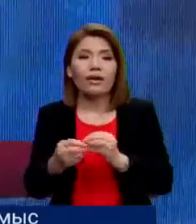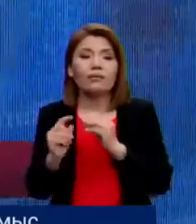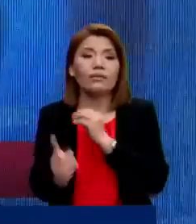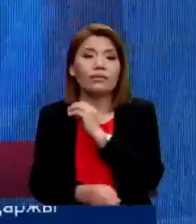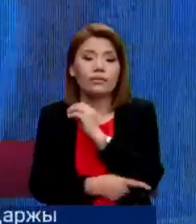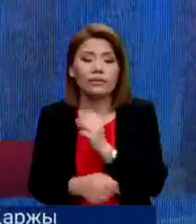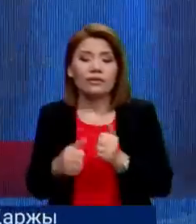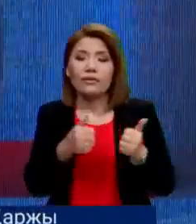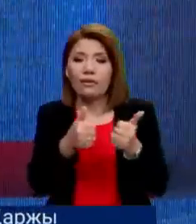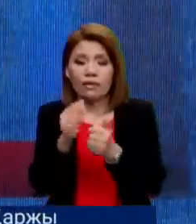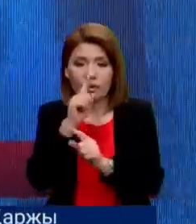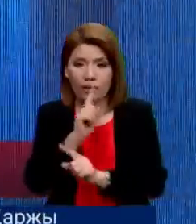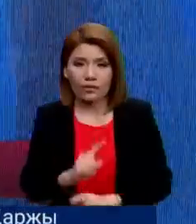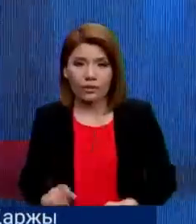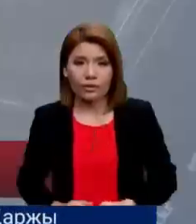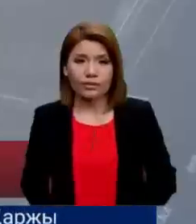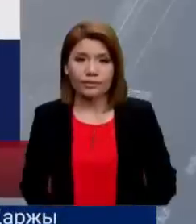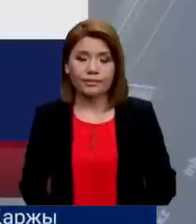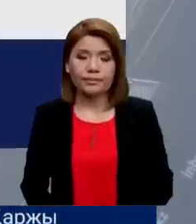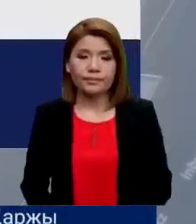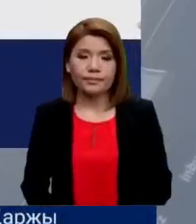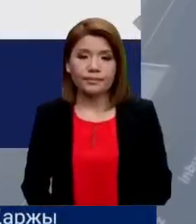сөзінше жақсылыққа апармайды.